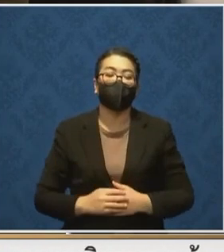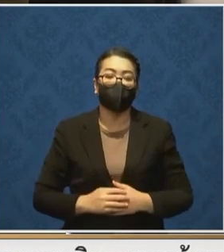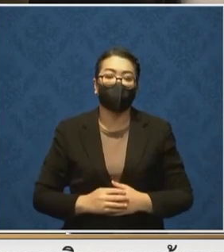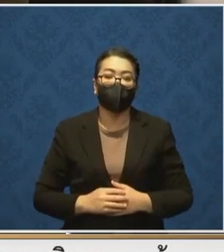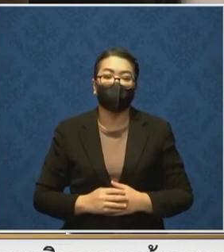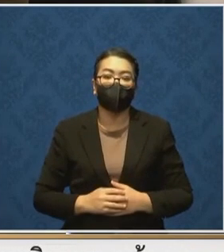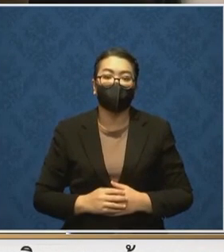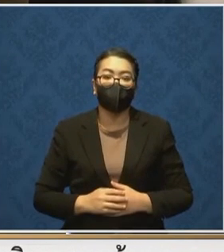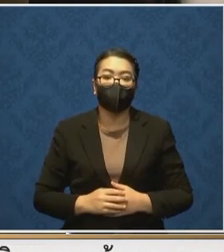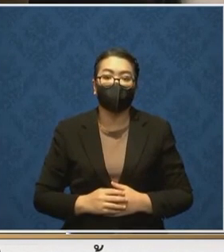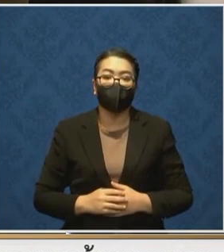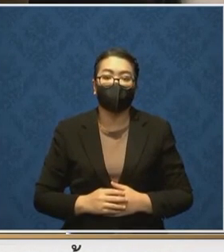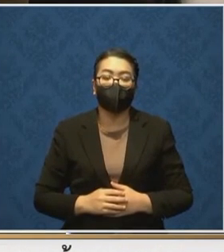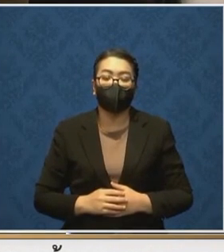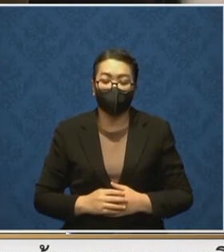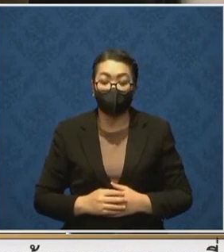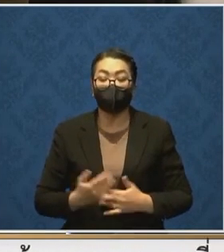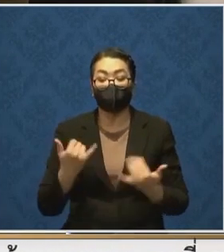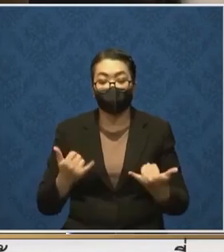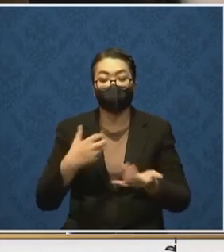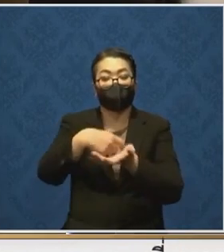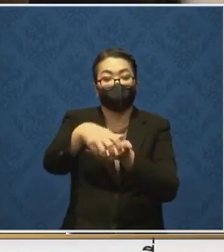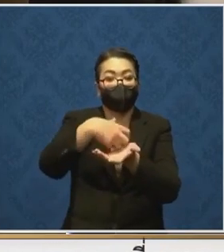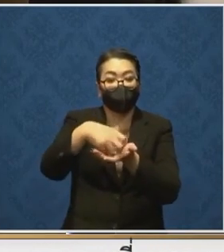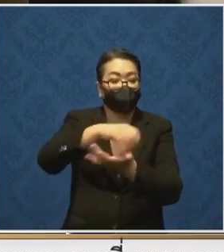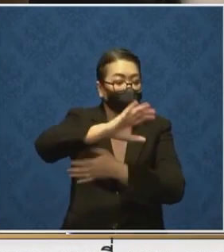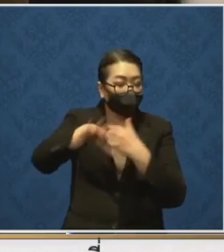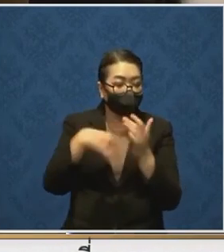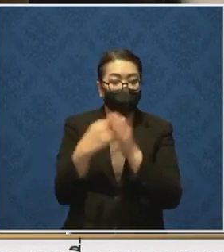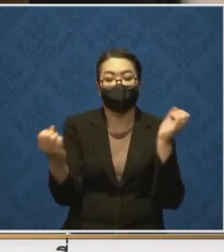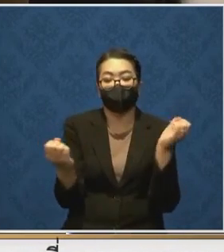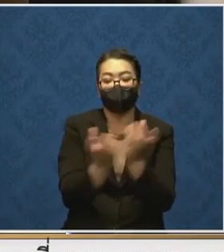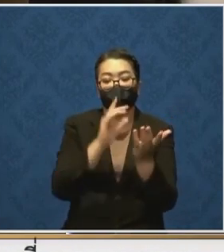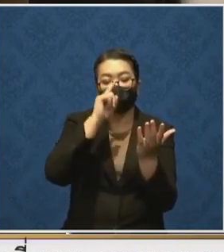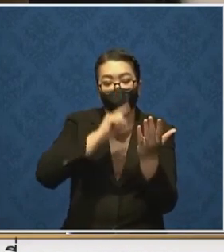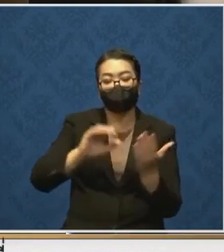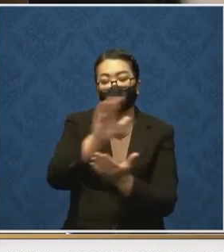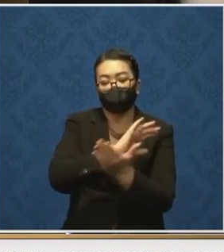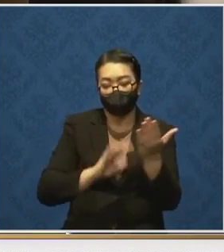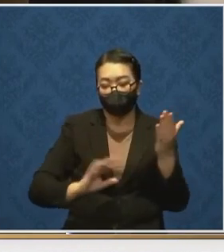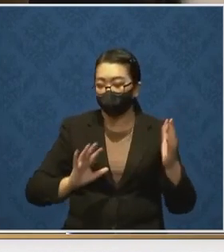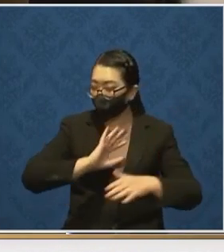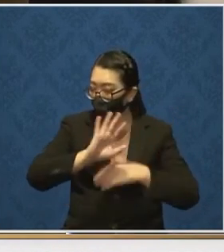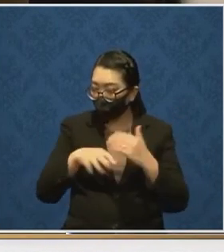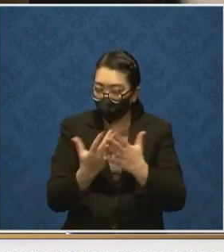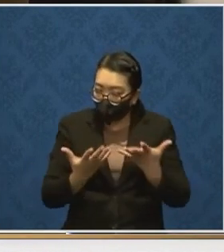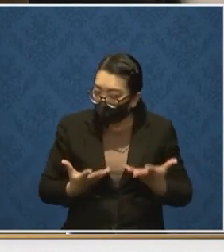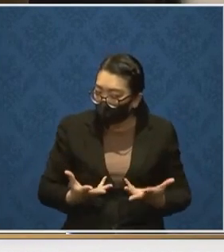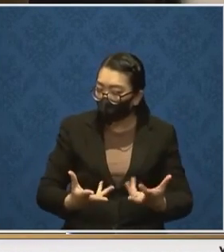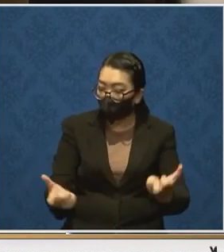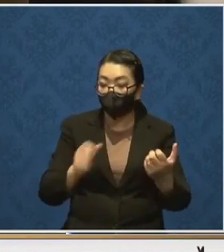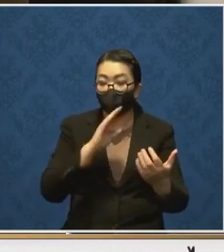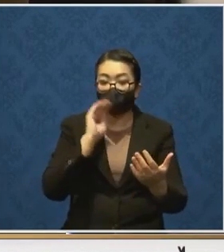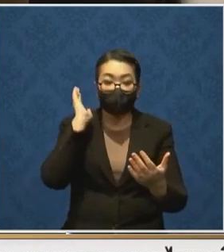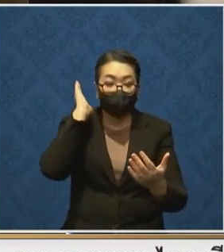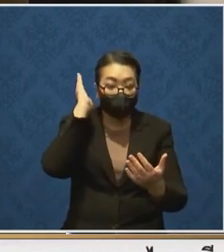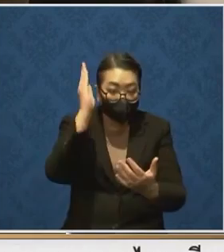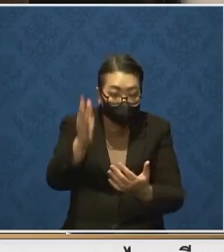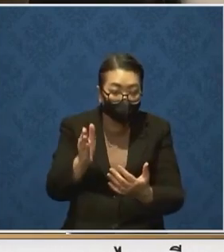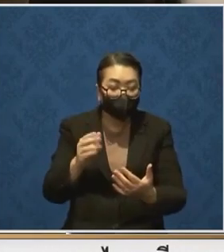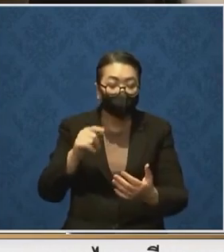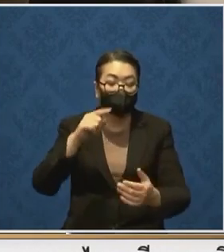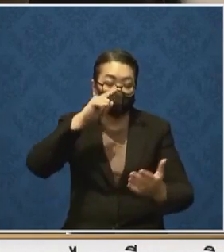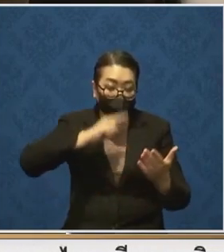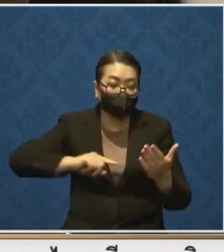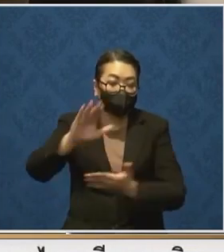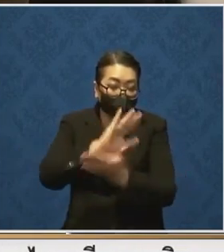ทาประทานทครบ ที่จังได้นำเรียไปคควเสยหทเกดขึ้นกประเทศไยเรีบร้อยแล้วแต่หากในอนาคตมีคำชขาดอมาว่า ไ